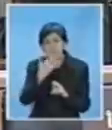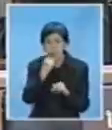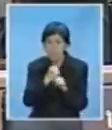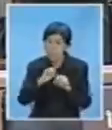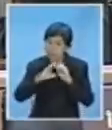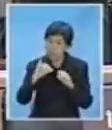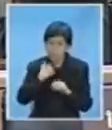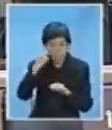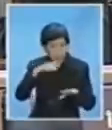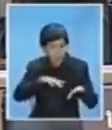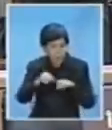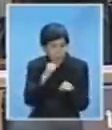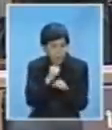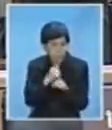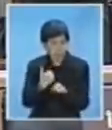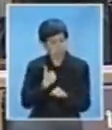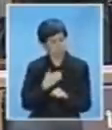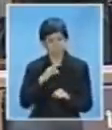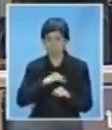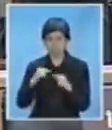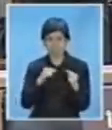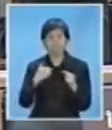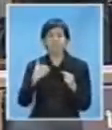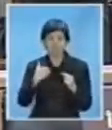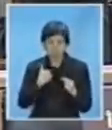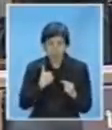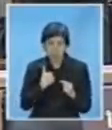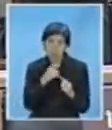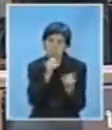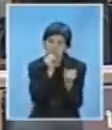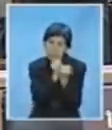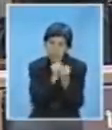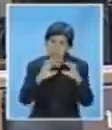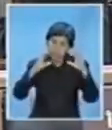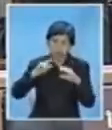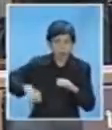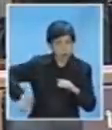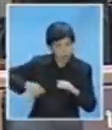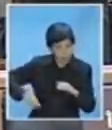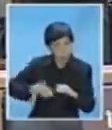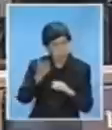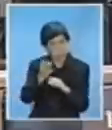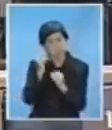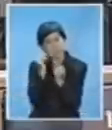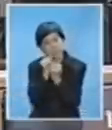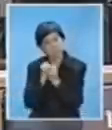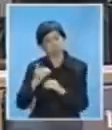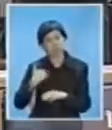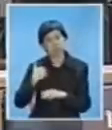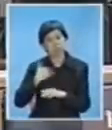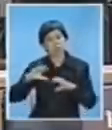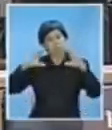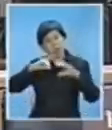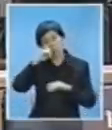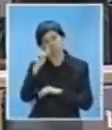ให้เห็นว่าท่านมีบทบาทที่ขัดแย้งกันนะคะท่านใกล้ชิดทั้งรัฐบาลกัมพูชาและมีอิทธิพลเหนือรัฐ